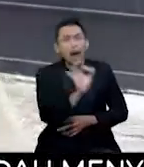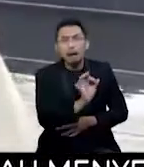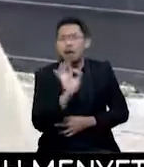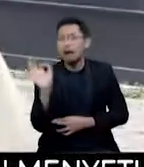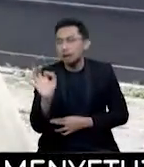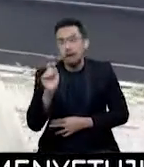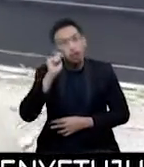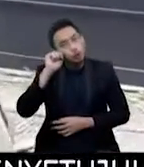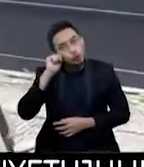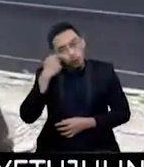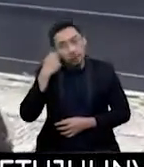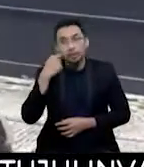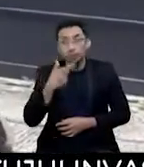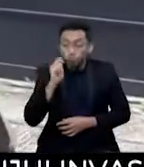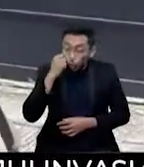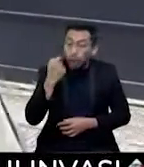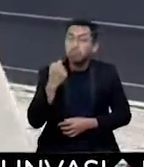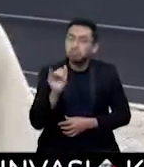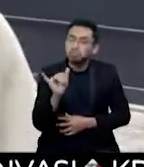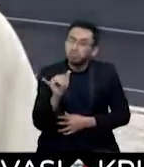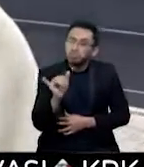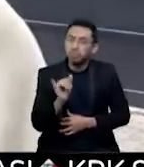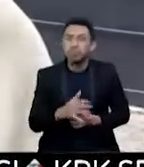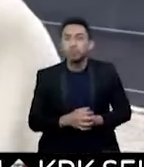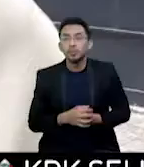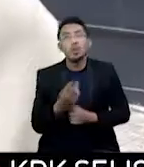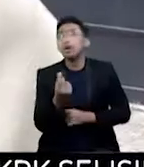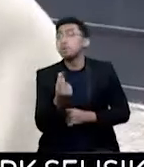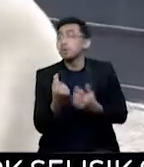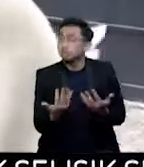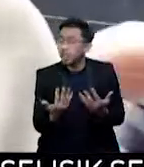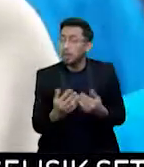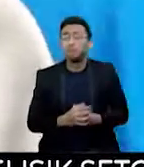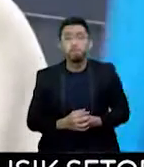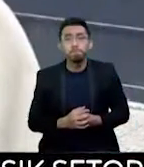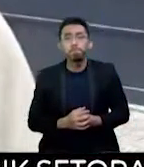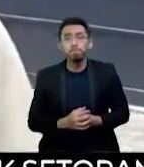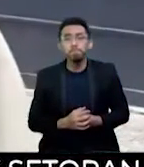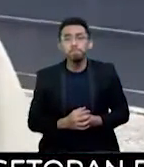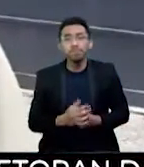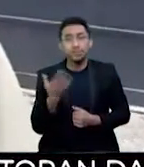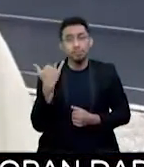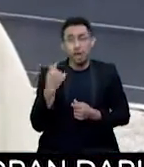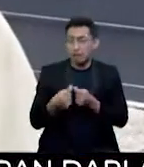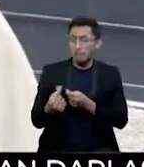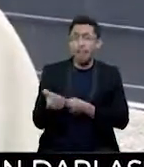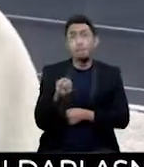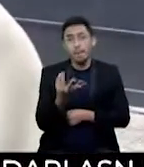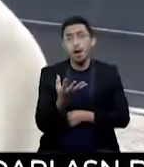Susah ya Bu ya? Ya, untuk harganya gimana Bu? Enggak, kalau di luar kemarin beli? Kemarin 2